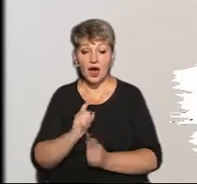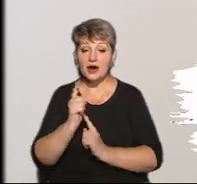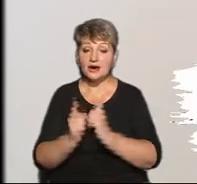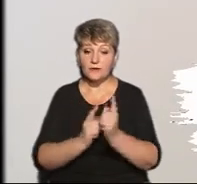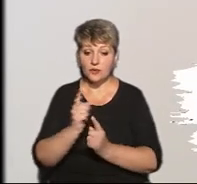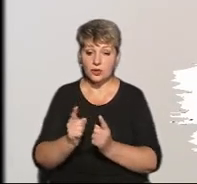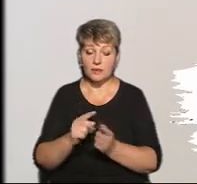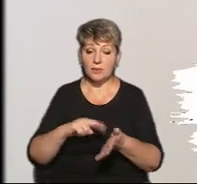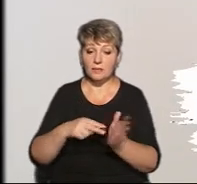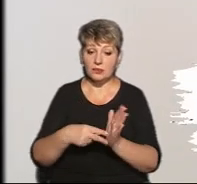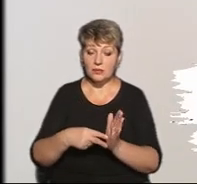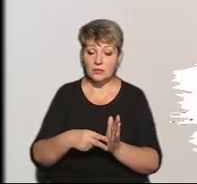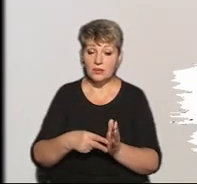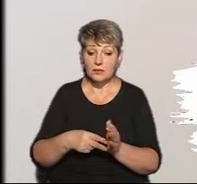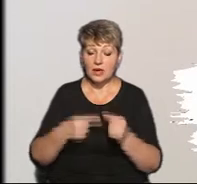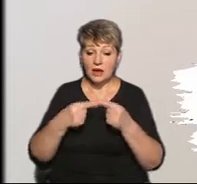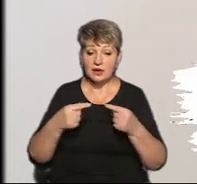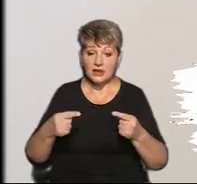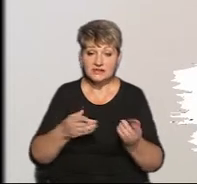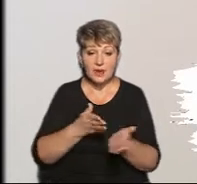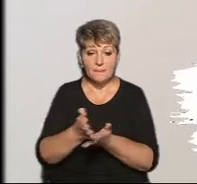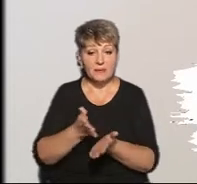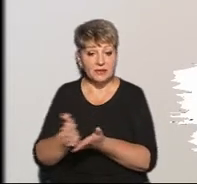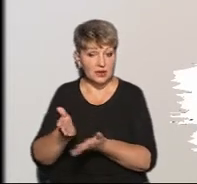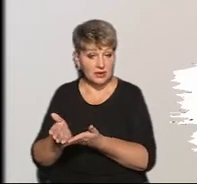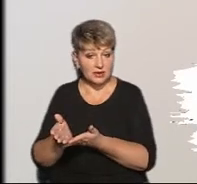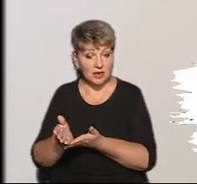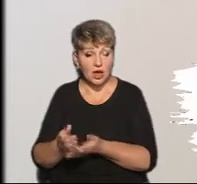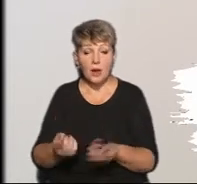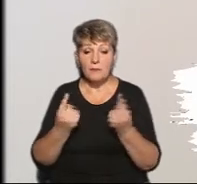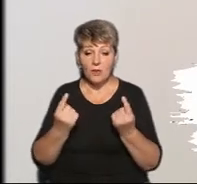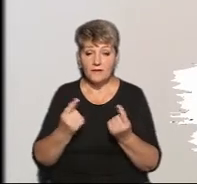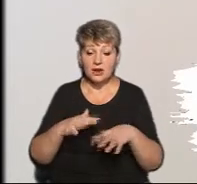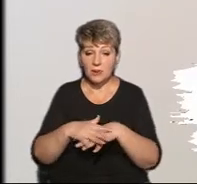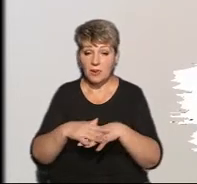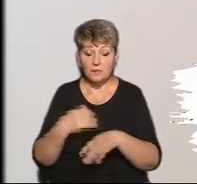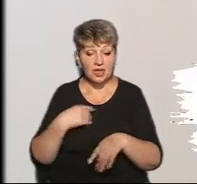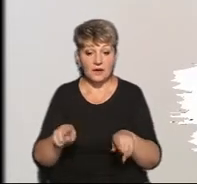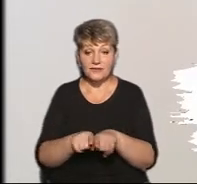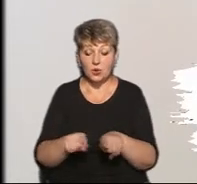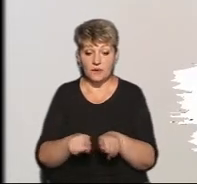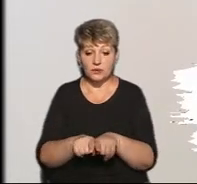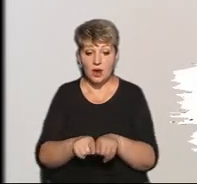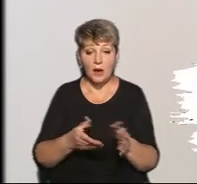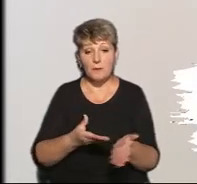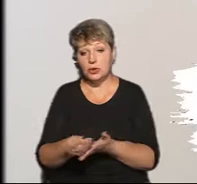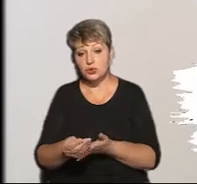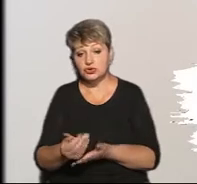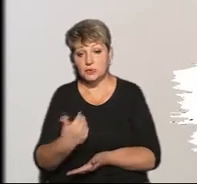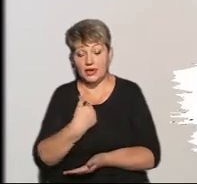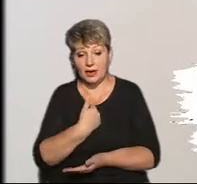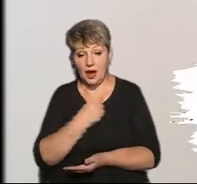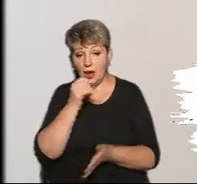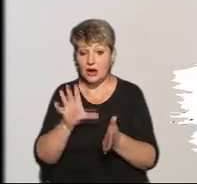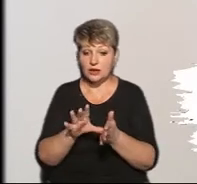реформа, вона передбачає в собі комплексний підхід. Я вам скажу так, що по великому рахунку мені все одно плачу я, умовно кажучи,